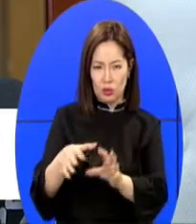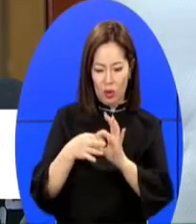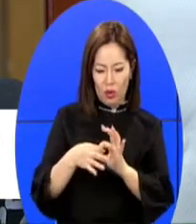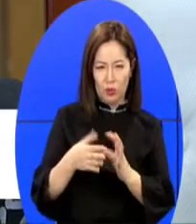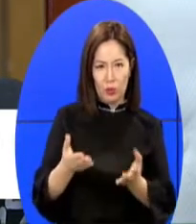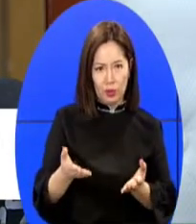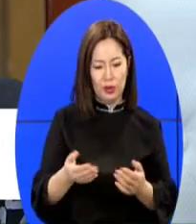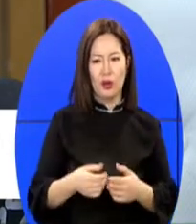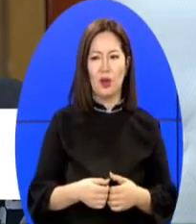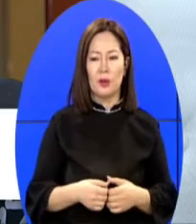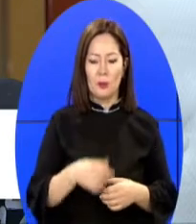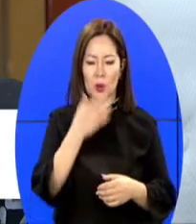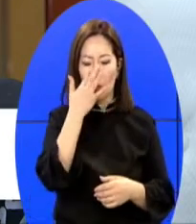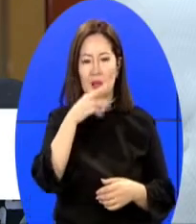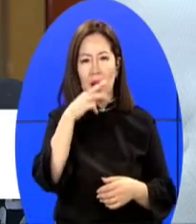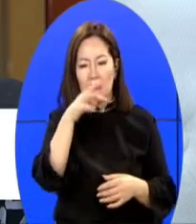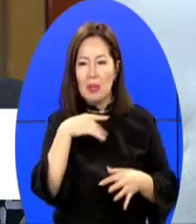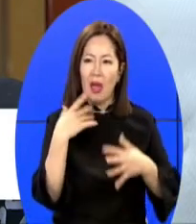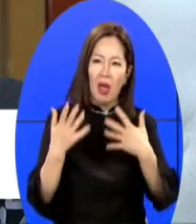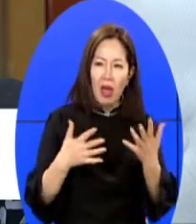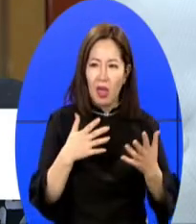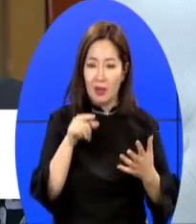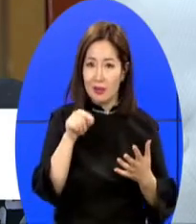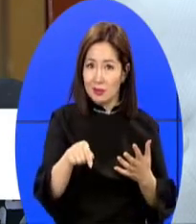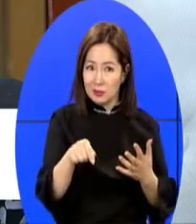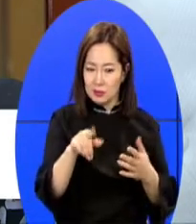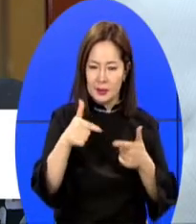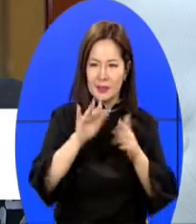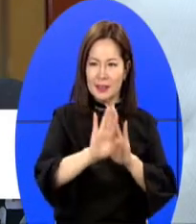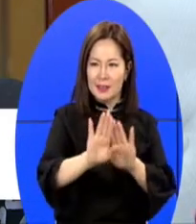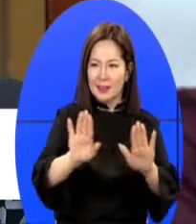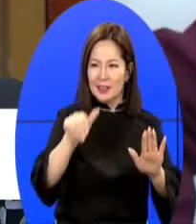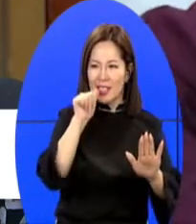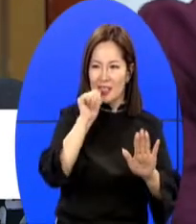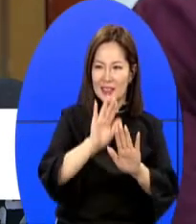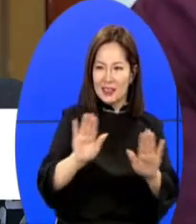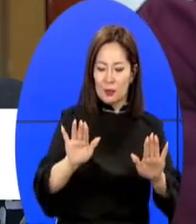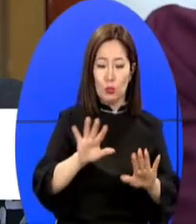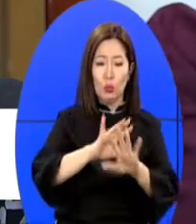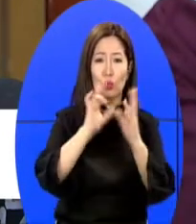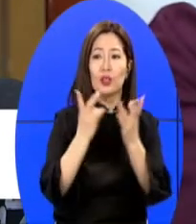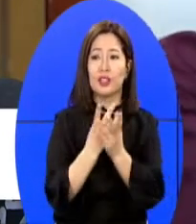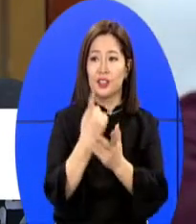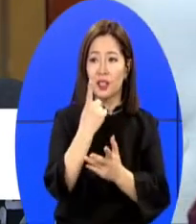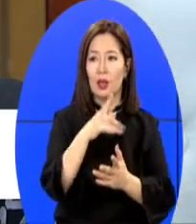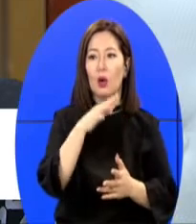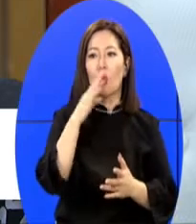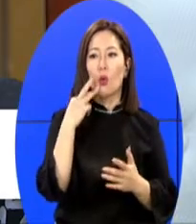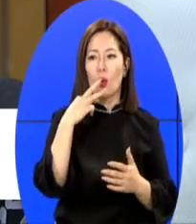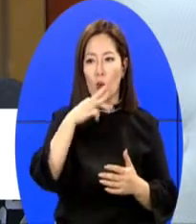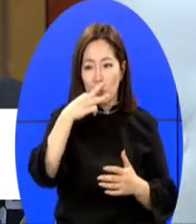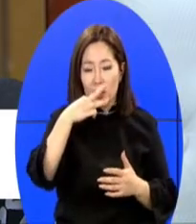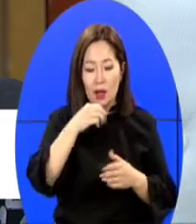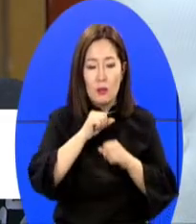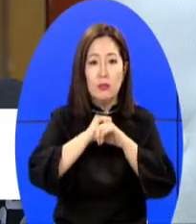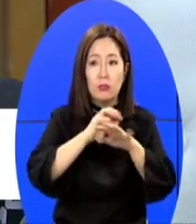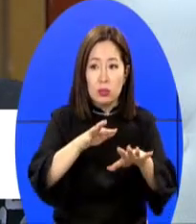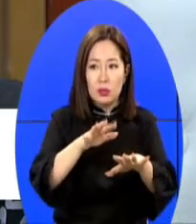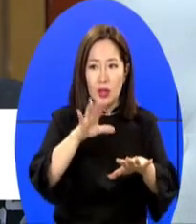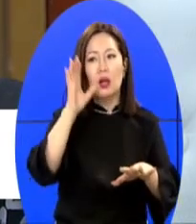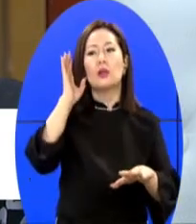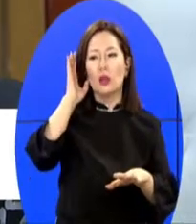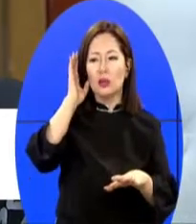ийм хуурамч мэдээлэлтэй тэмцэж байгаа энэ үед та бүхэн нэгдсэн Хевлийн хурлын дараагаар одоо мэдээлүүдийг авч байгаа ч